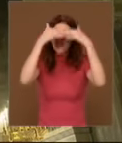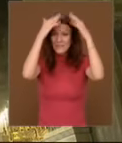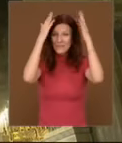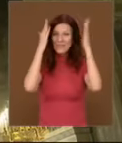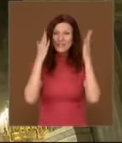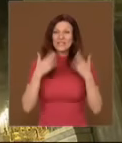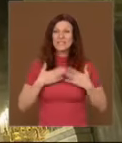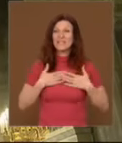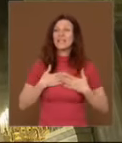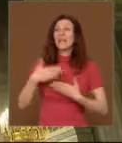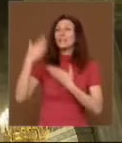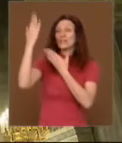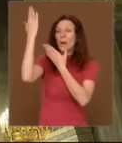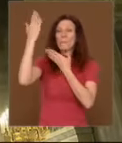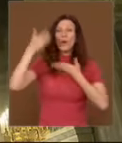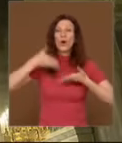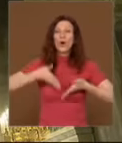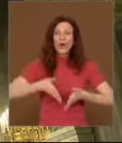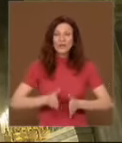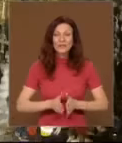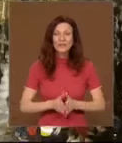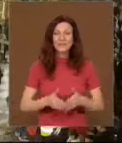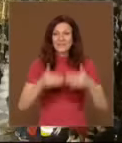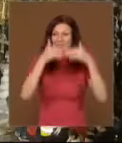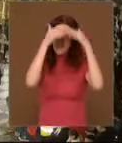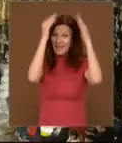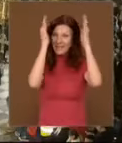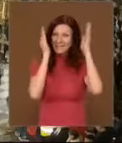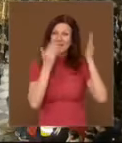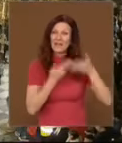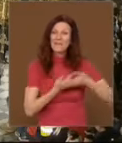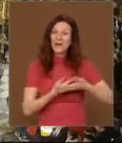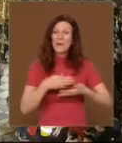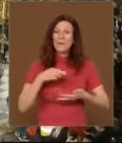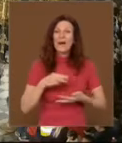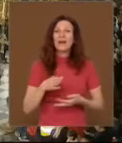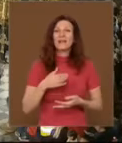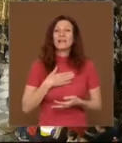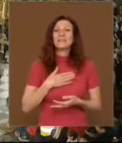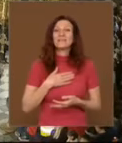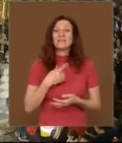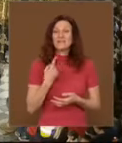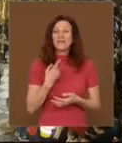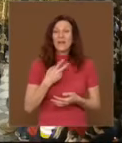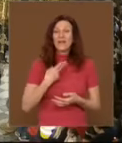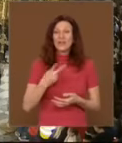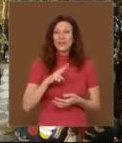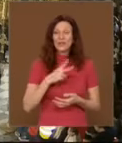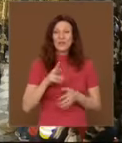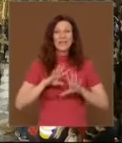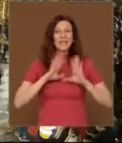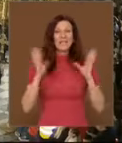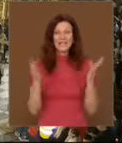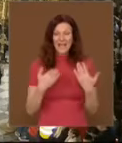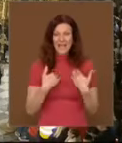нашу Богородицу и Преснодеву Марию, со всеми святими поминувши сами себе друг друга и весь